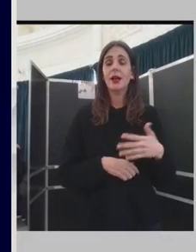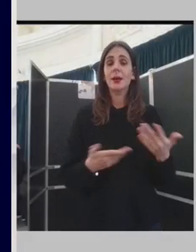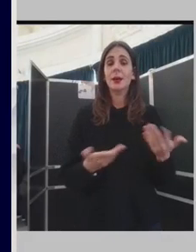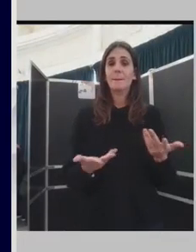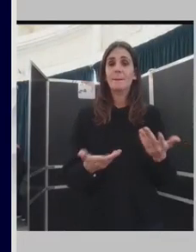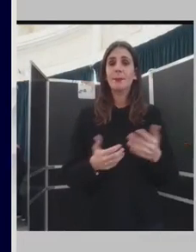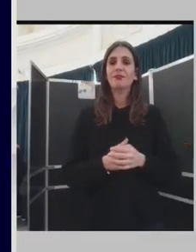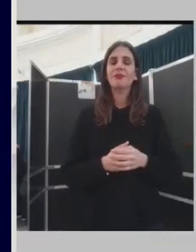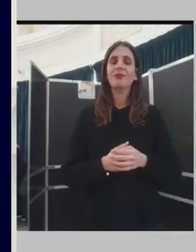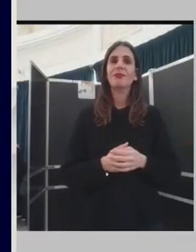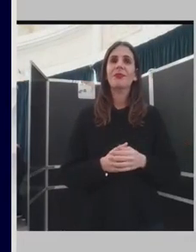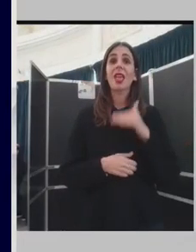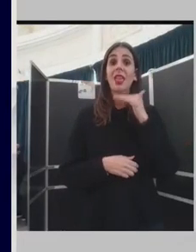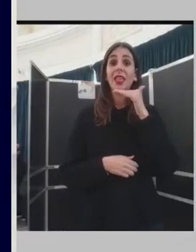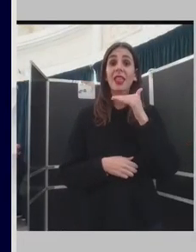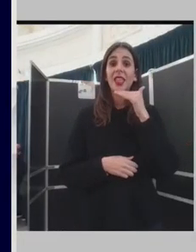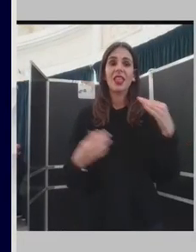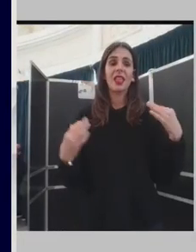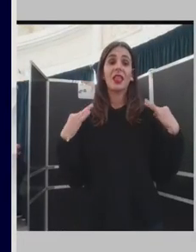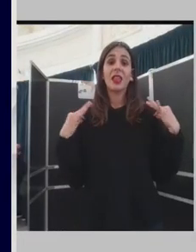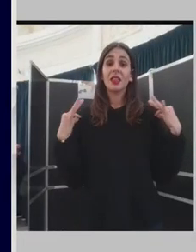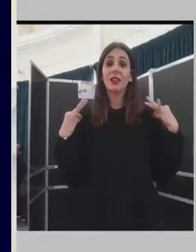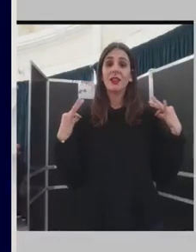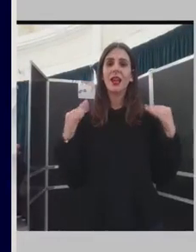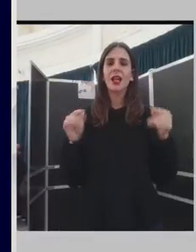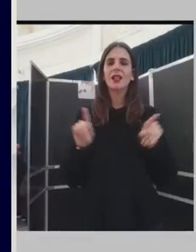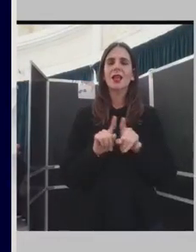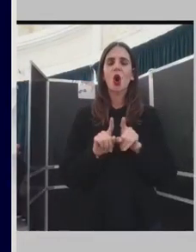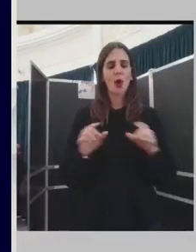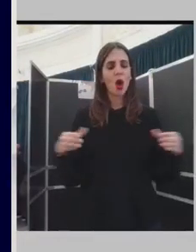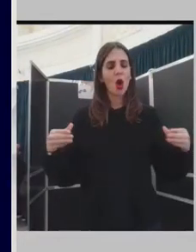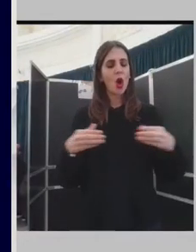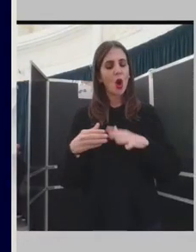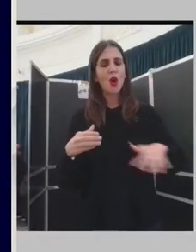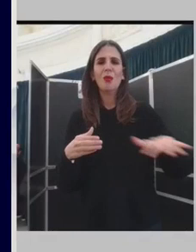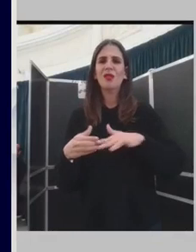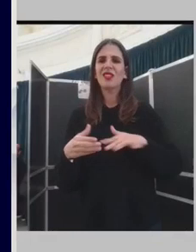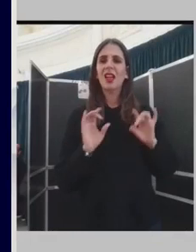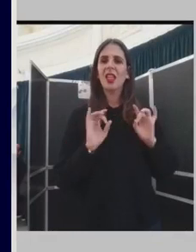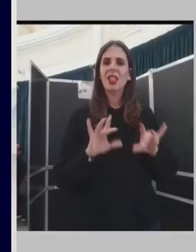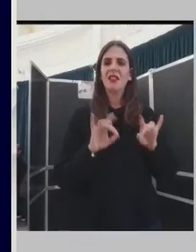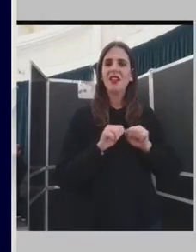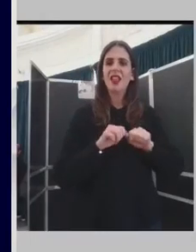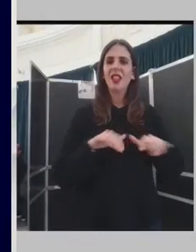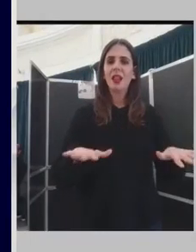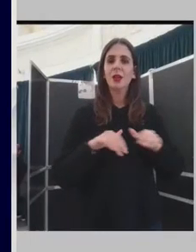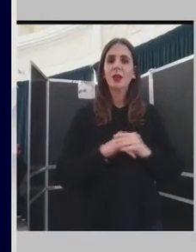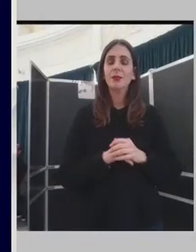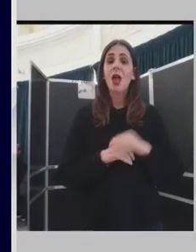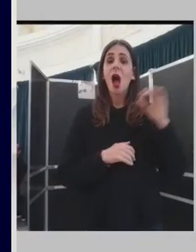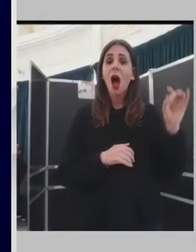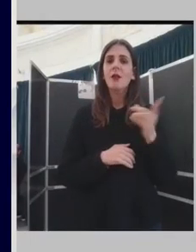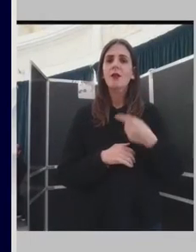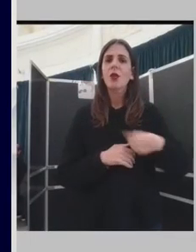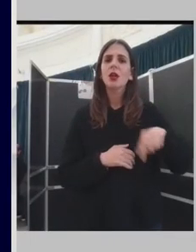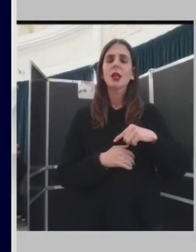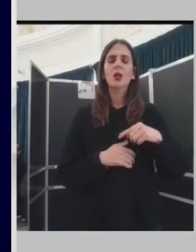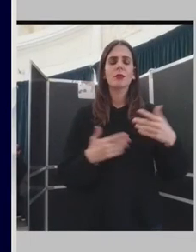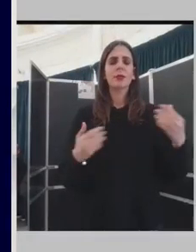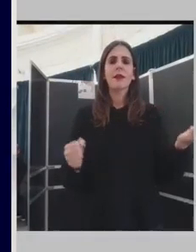il veleno delle comunità, no? Quante volte leggiamo di violenze